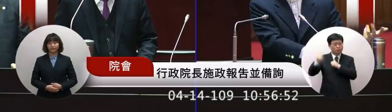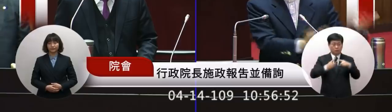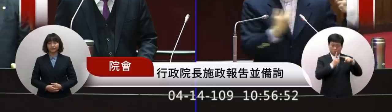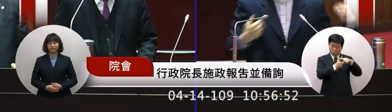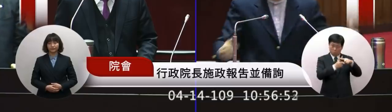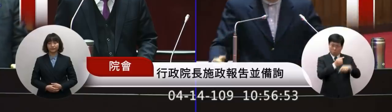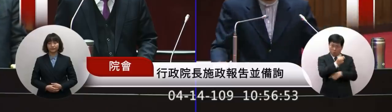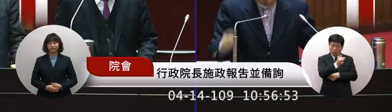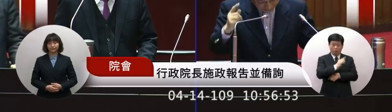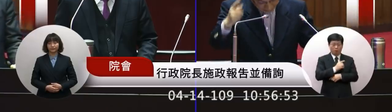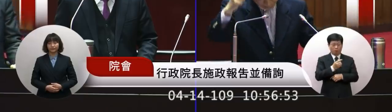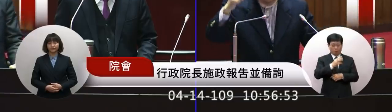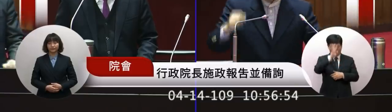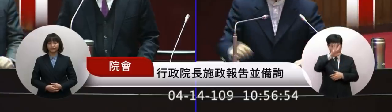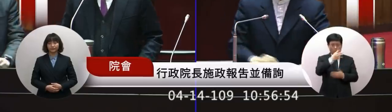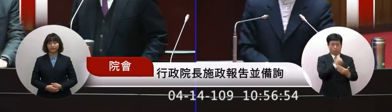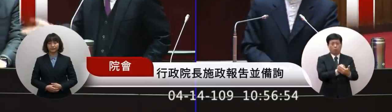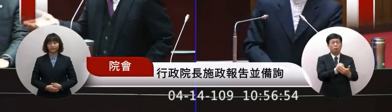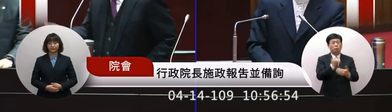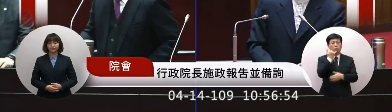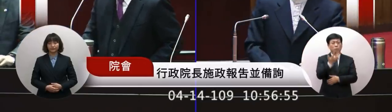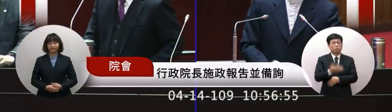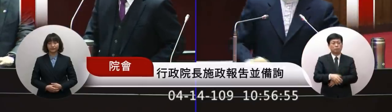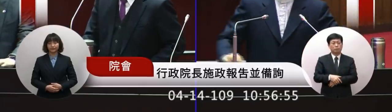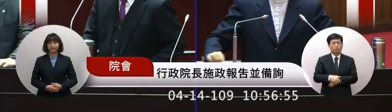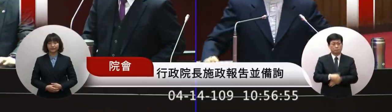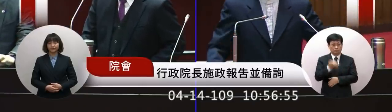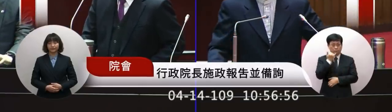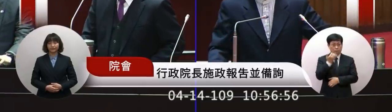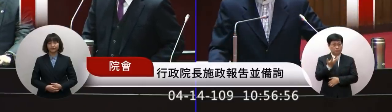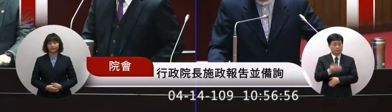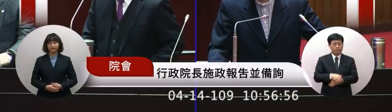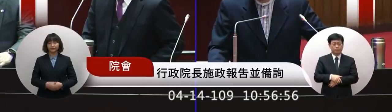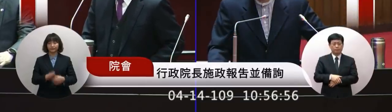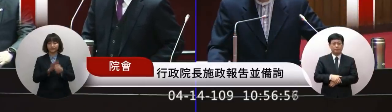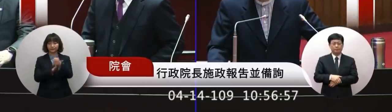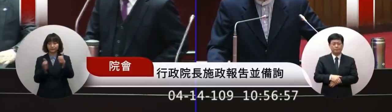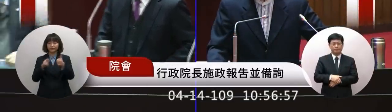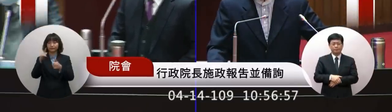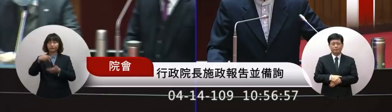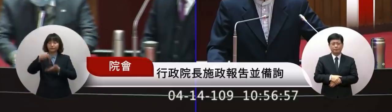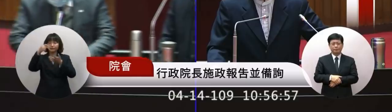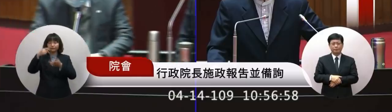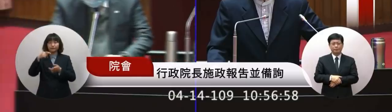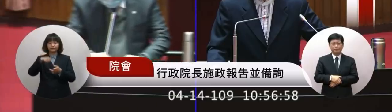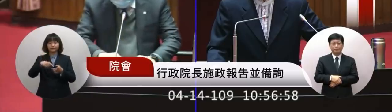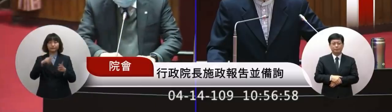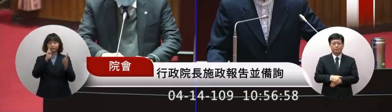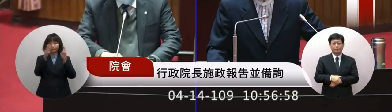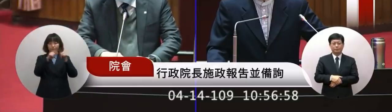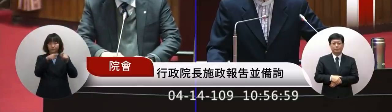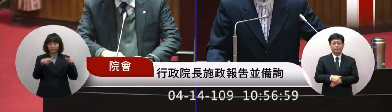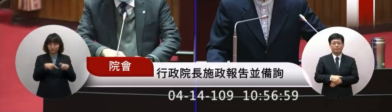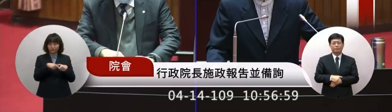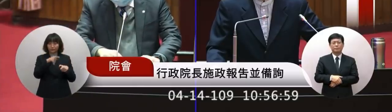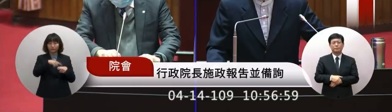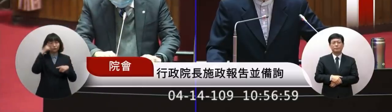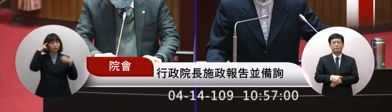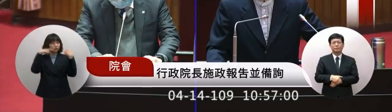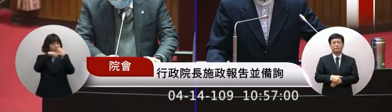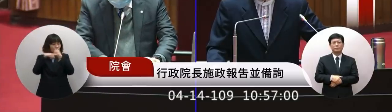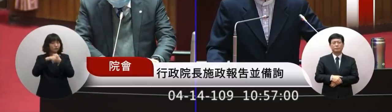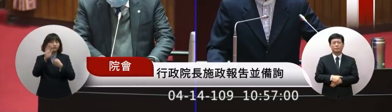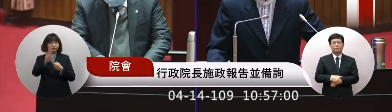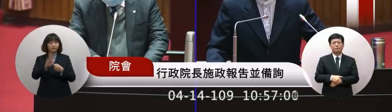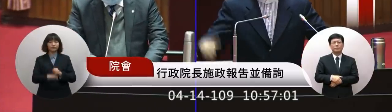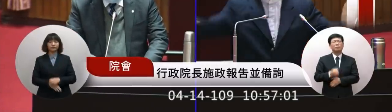人处理，安尼，会使哩无？可不可以？ 委员的建议，我们指挥中心其实有研议过